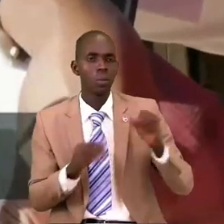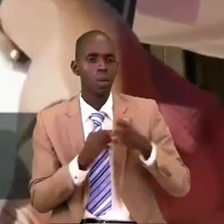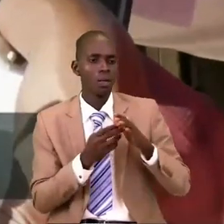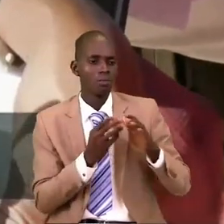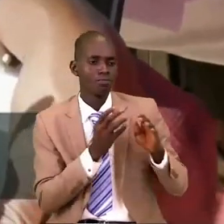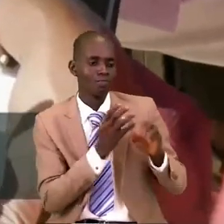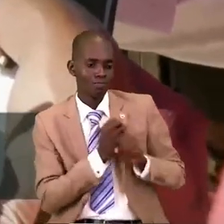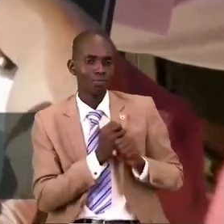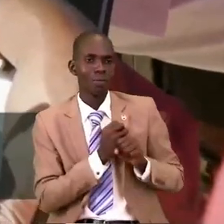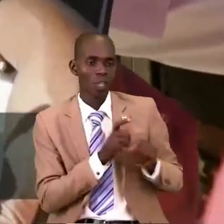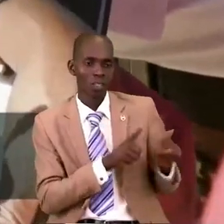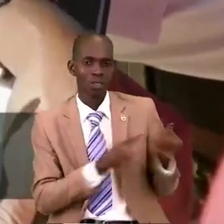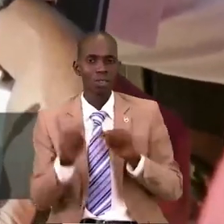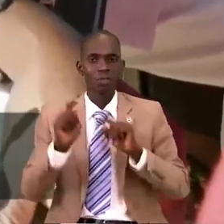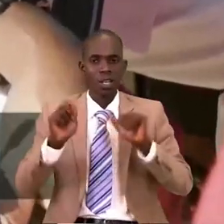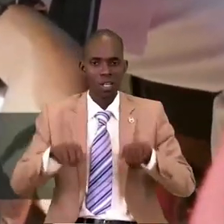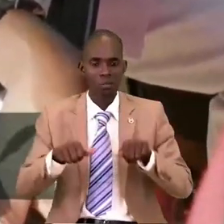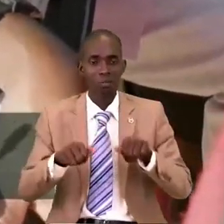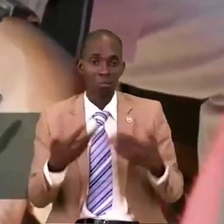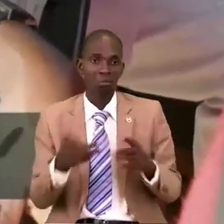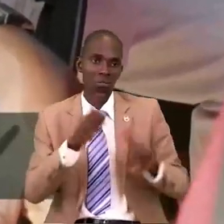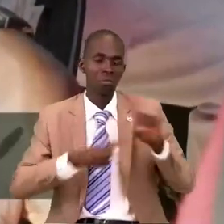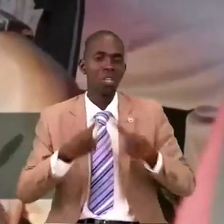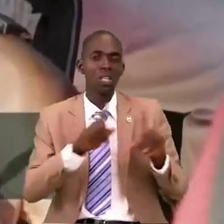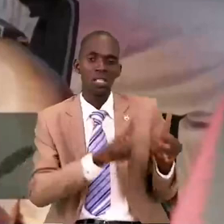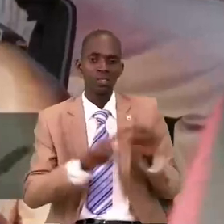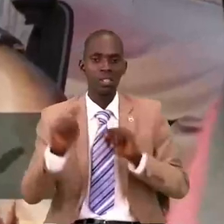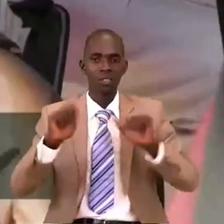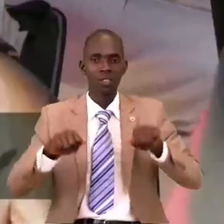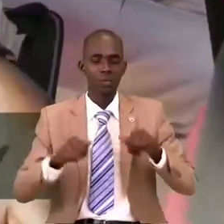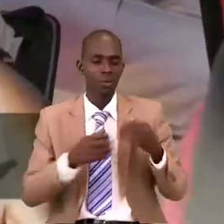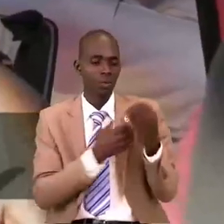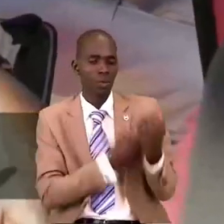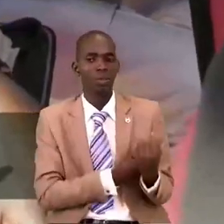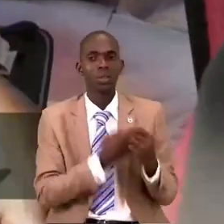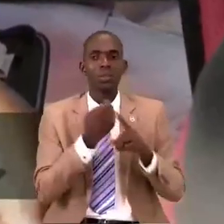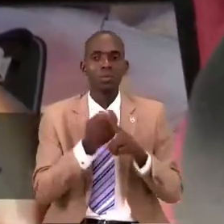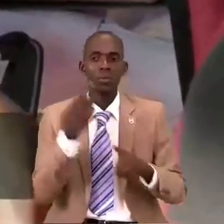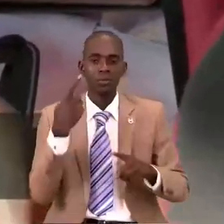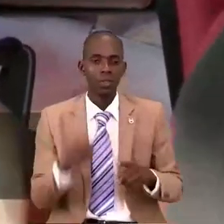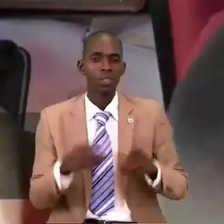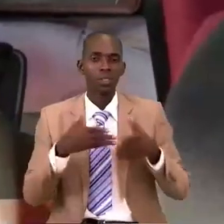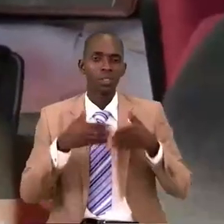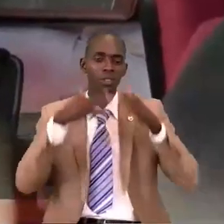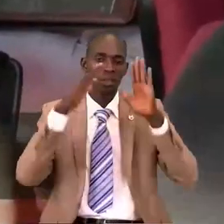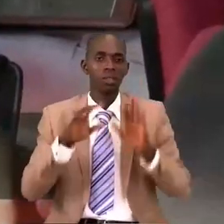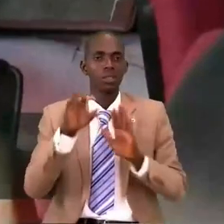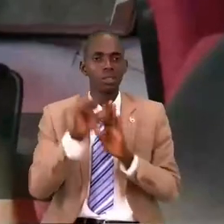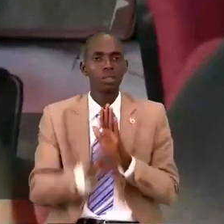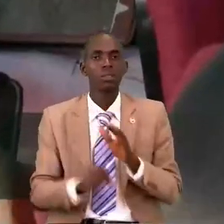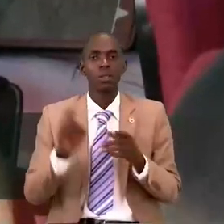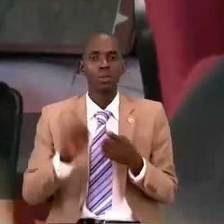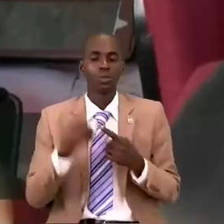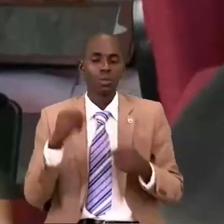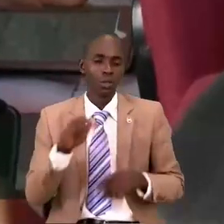Et dit, le courage contagieux, le courage est contagieux, le courage